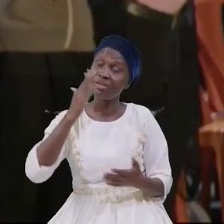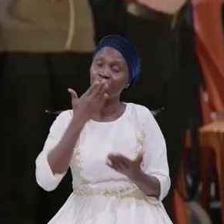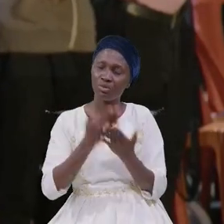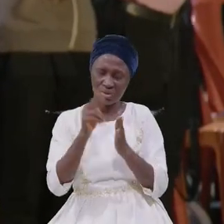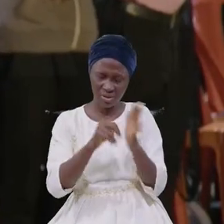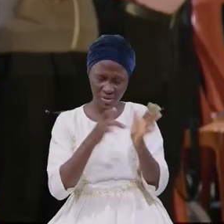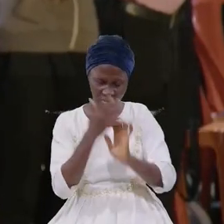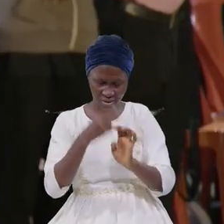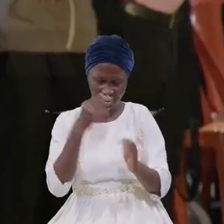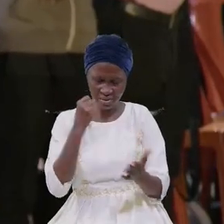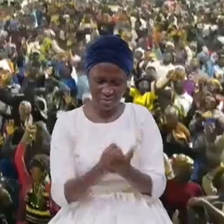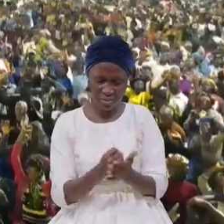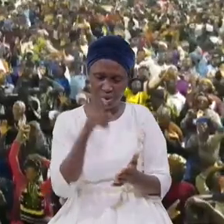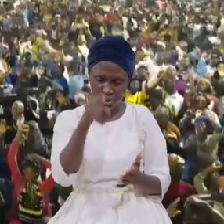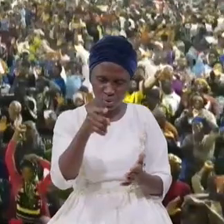Vous avez